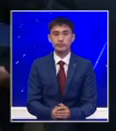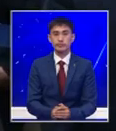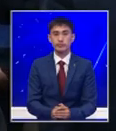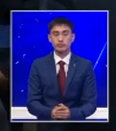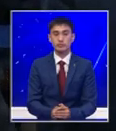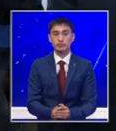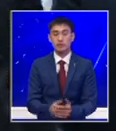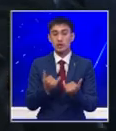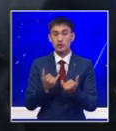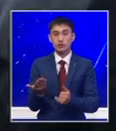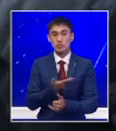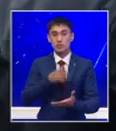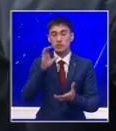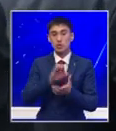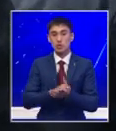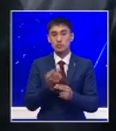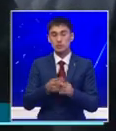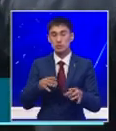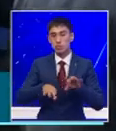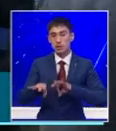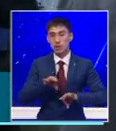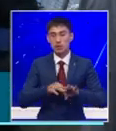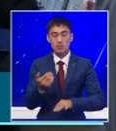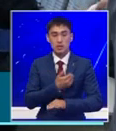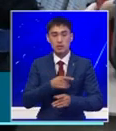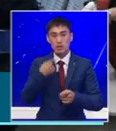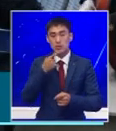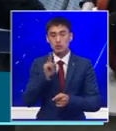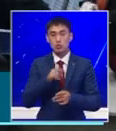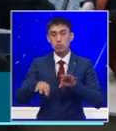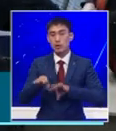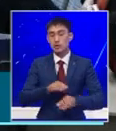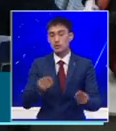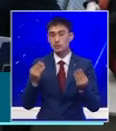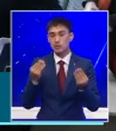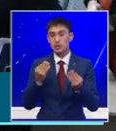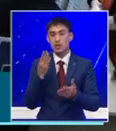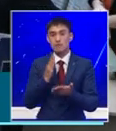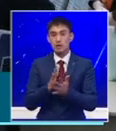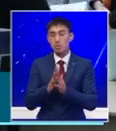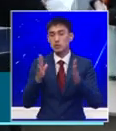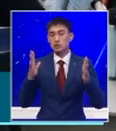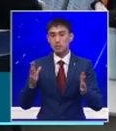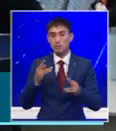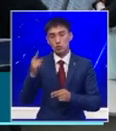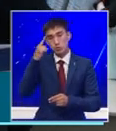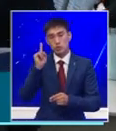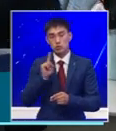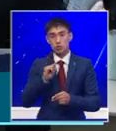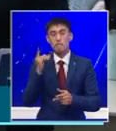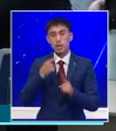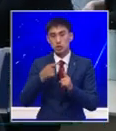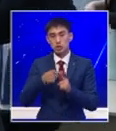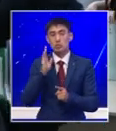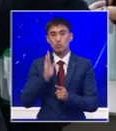здесь. Сегодня мы ознакомились с этим проектом. Хотелось бы отметить, что проект замечательный, весьма масштабный. Я думаю, что он